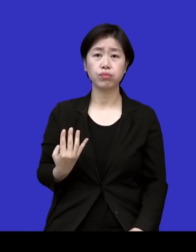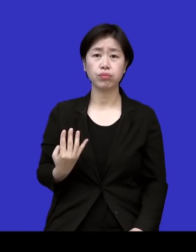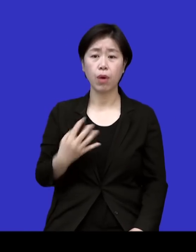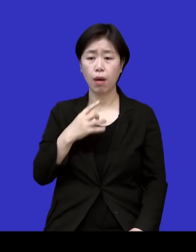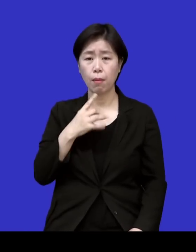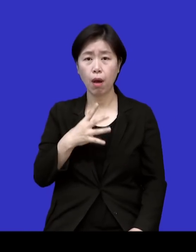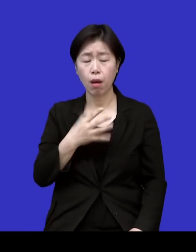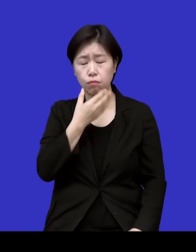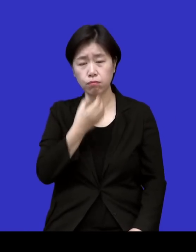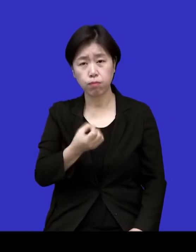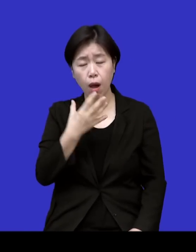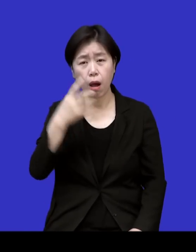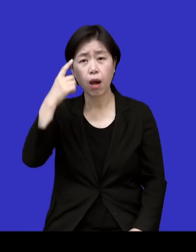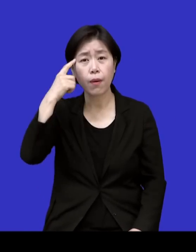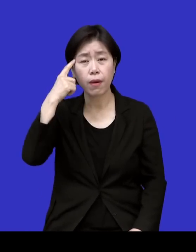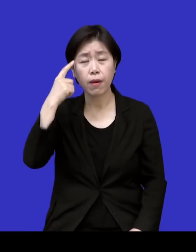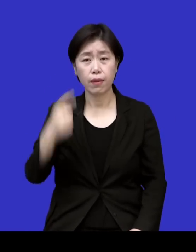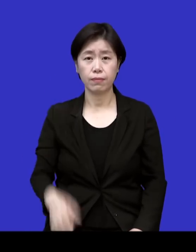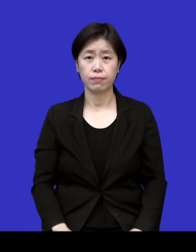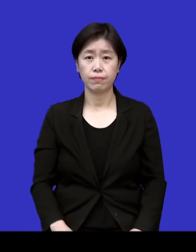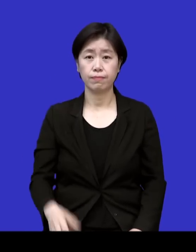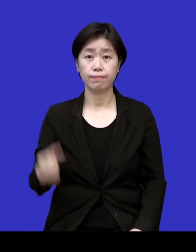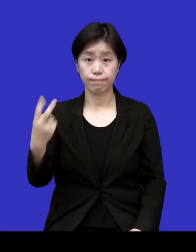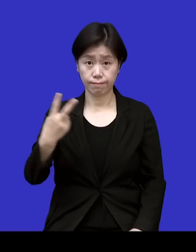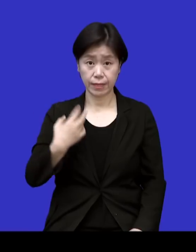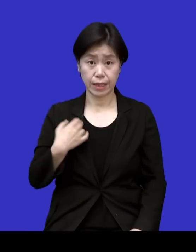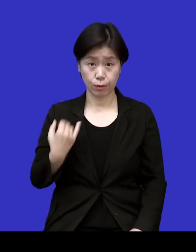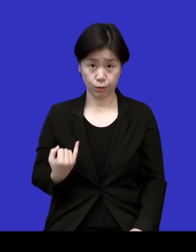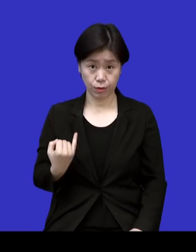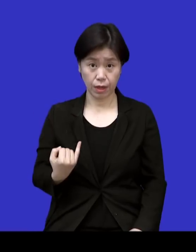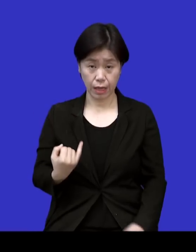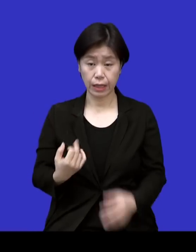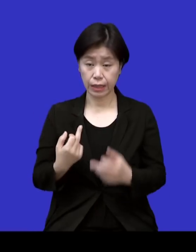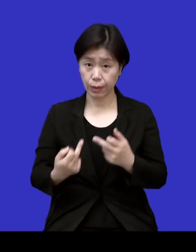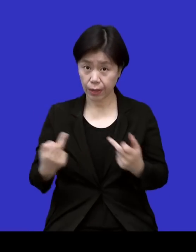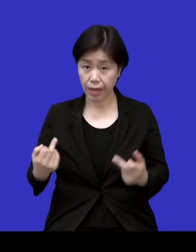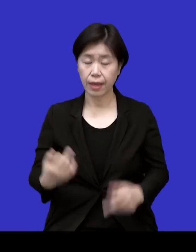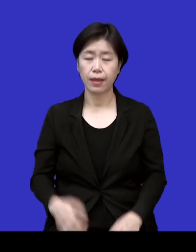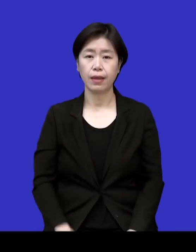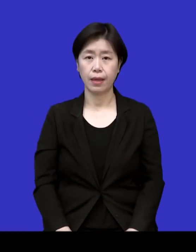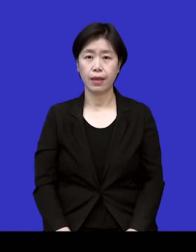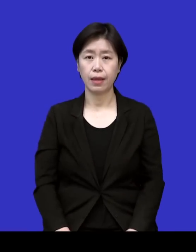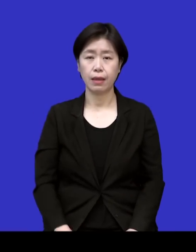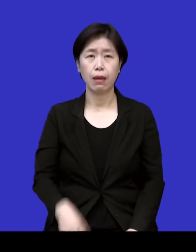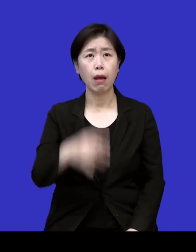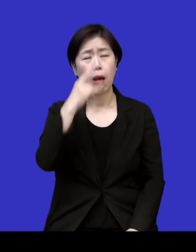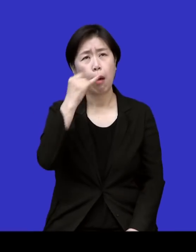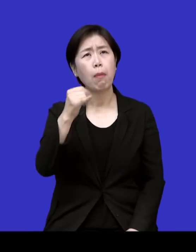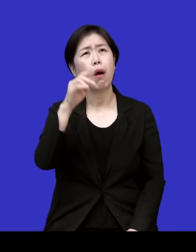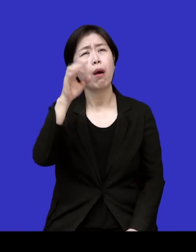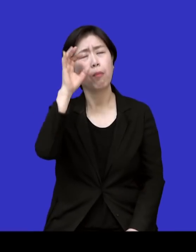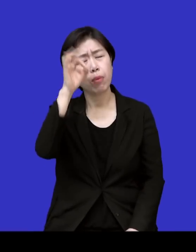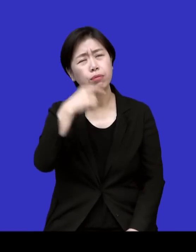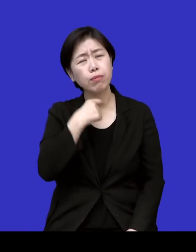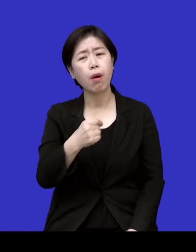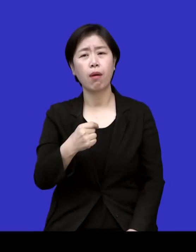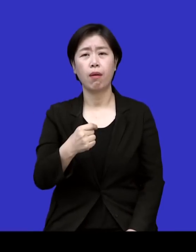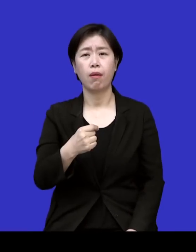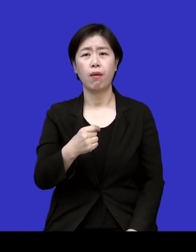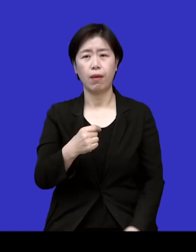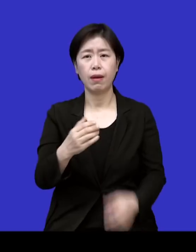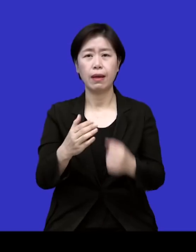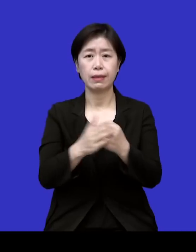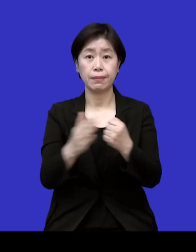동생들이 엄마가 보고 싶다고 문에다가 이제 엄마 사진을 이렇게 붙여놓고